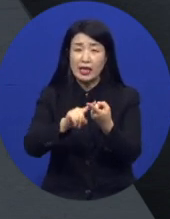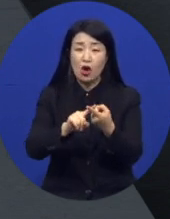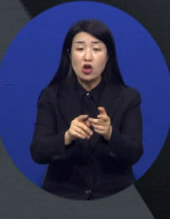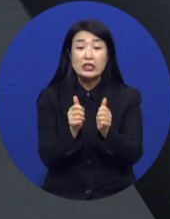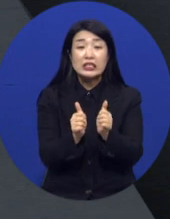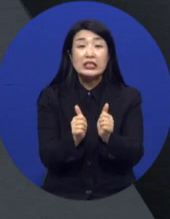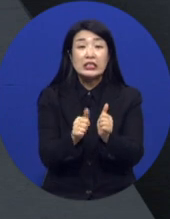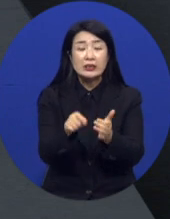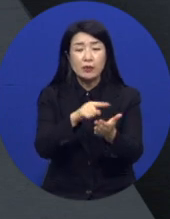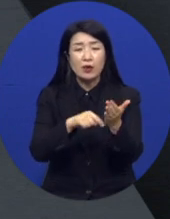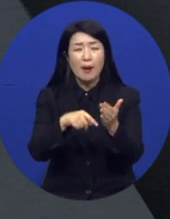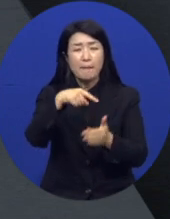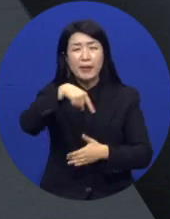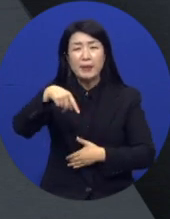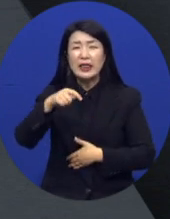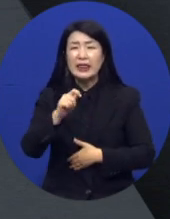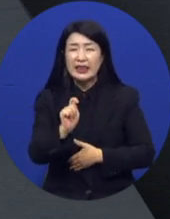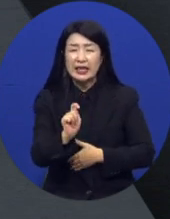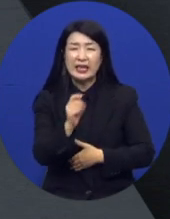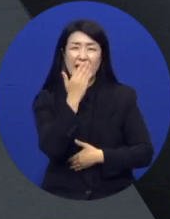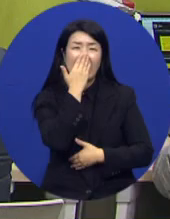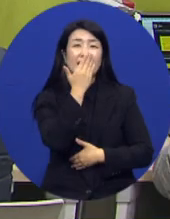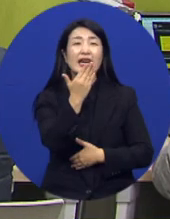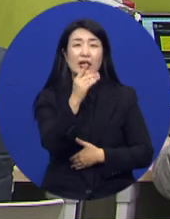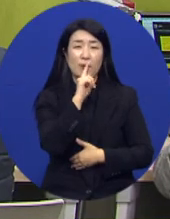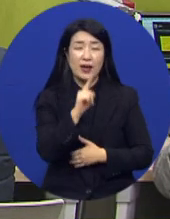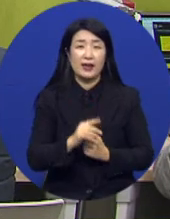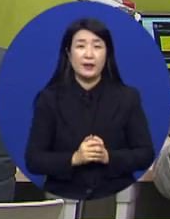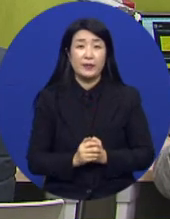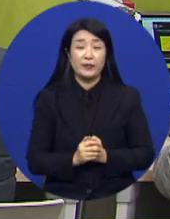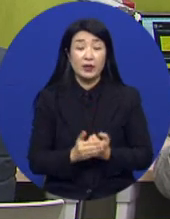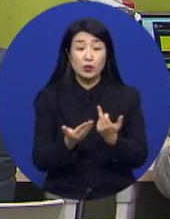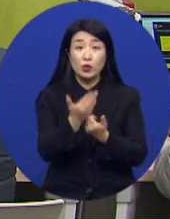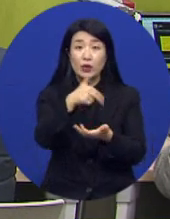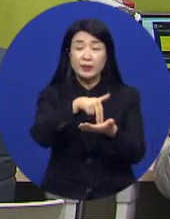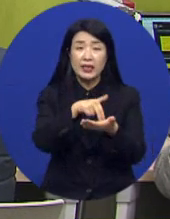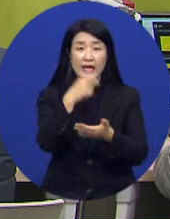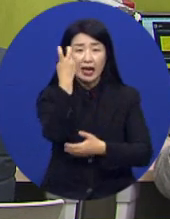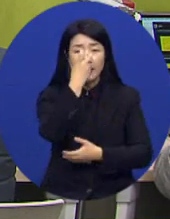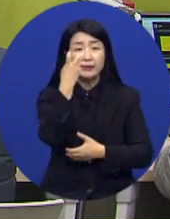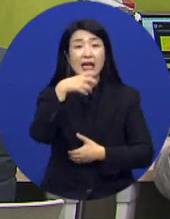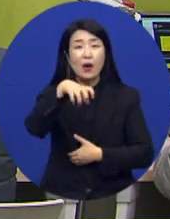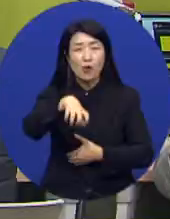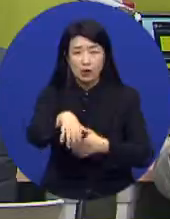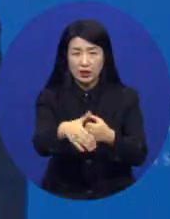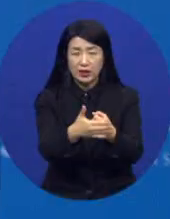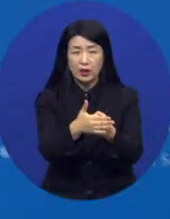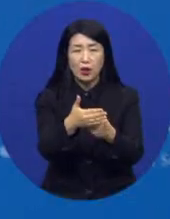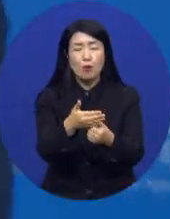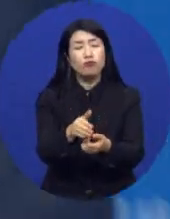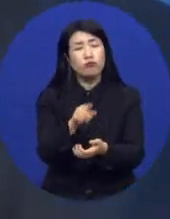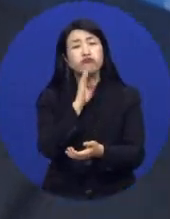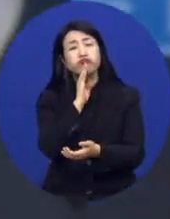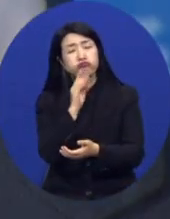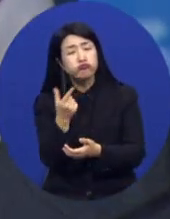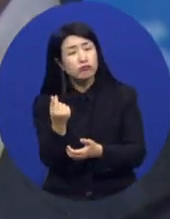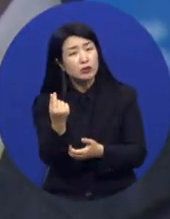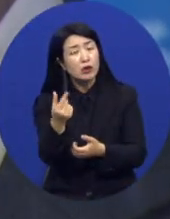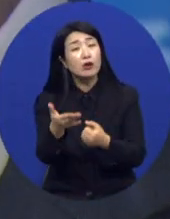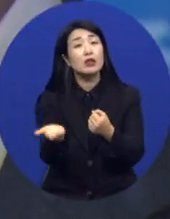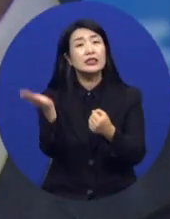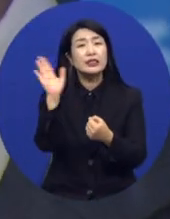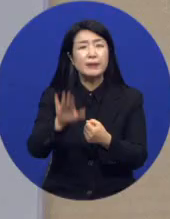지침에 따르면 PPT 자료는 가능하다고 설명했습니다 제주도는 감사원의 결정을 존중한다면서도 제주도